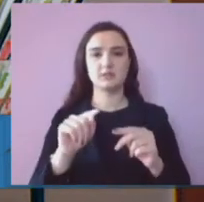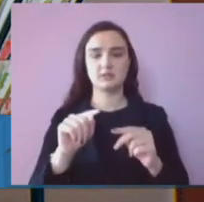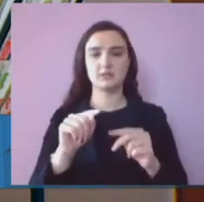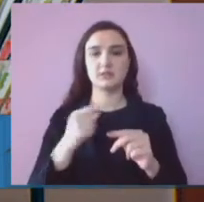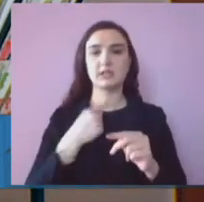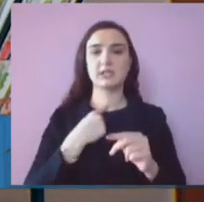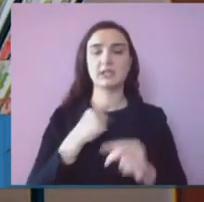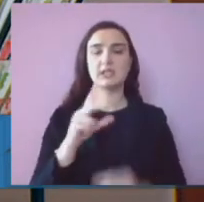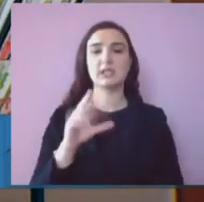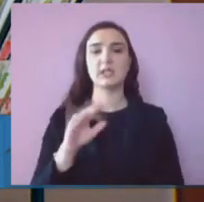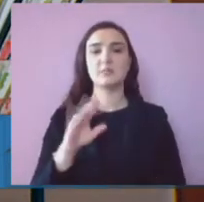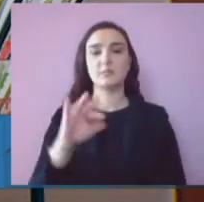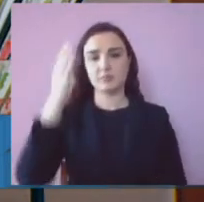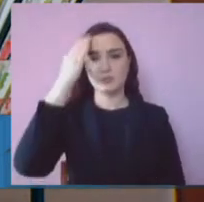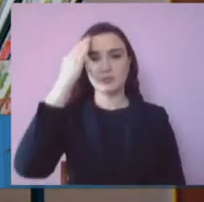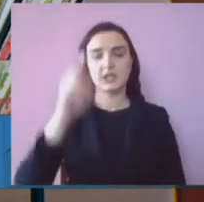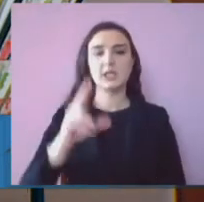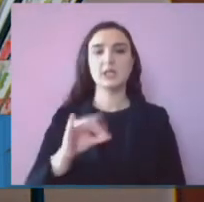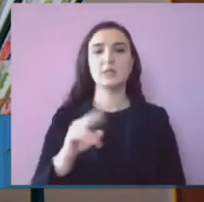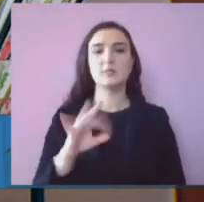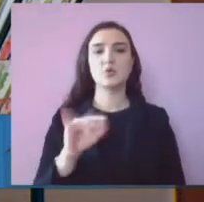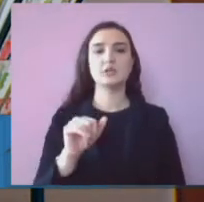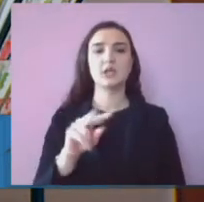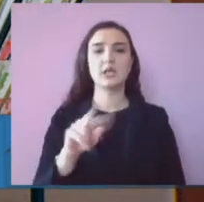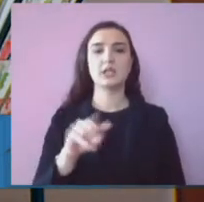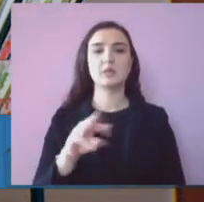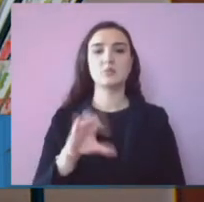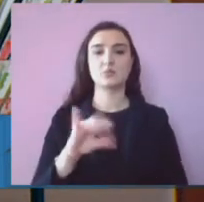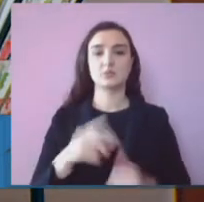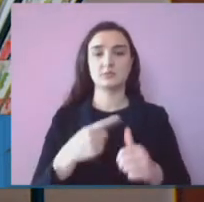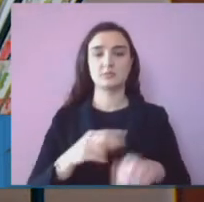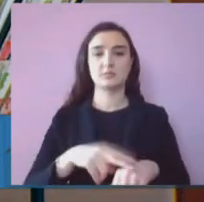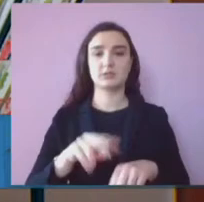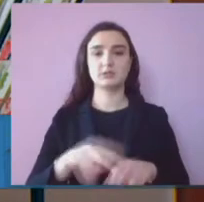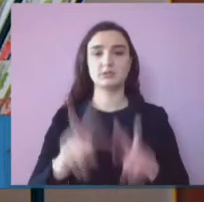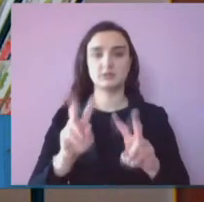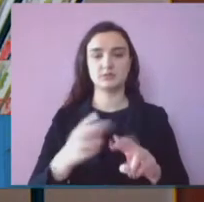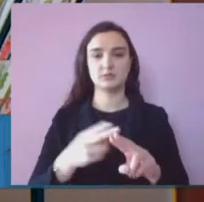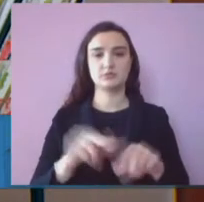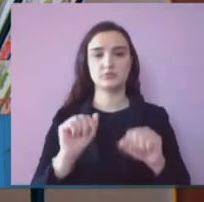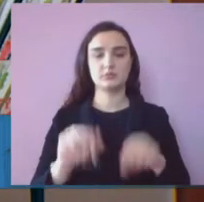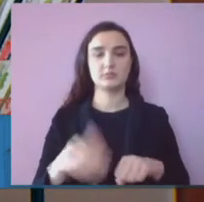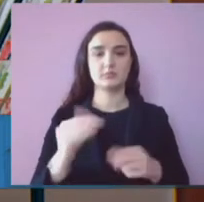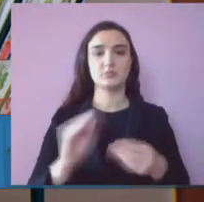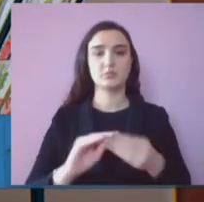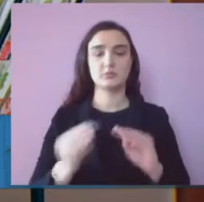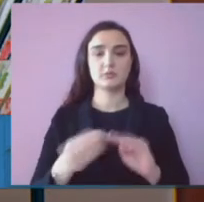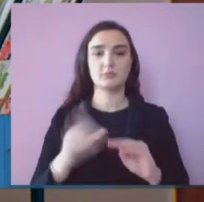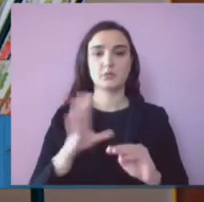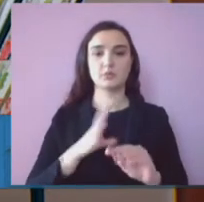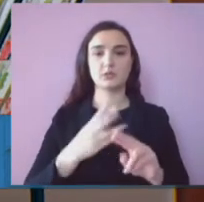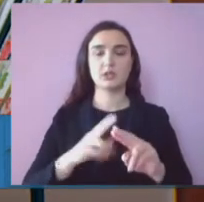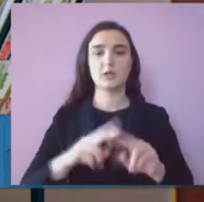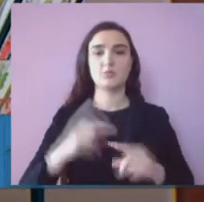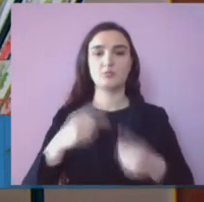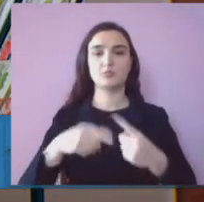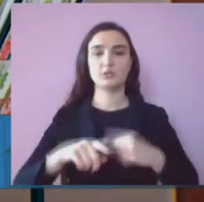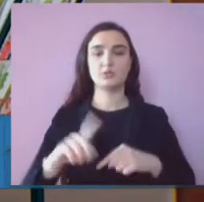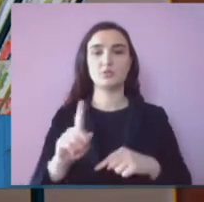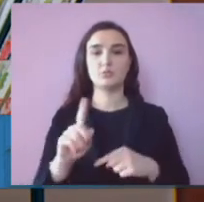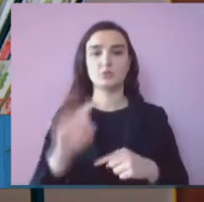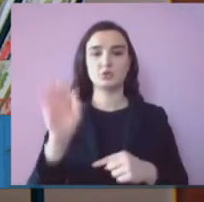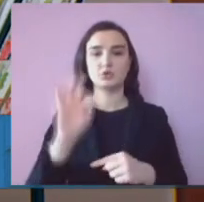ჰიპოთალამუსს და ჰიპოფიზს, რომ ეძახიან მედიცინაში. ეს შეიძლება მის პრობლემა იყოს, იქიდან გამომდინარეობდეს. უხშირესად კი ეს